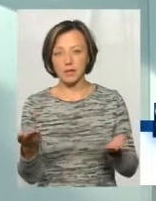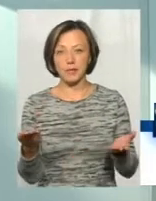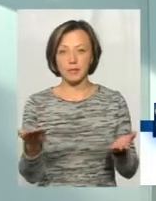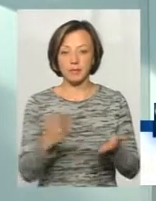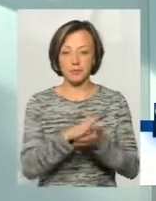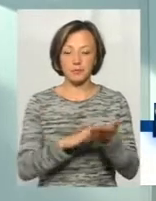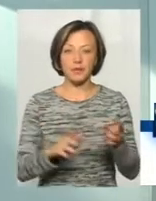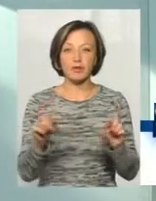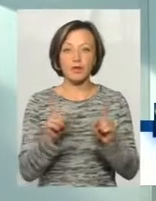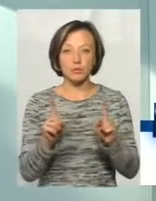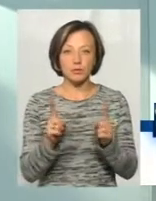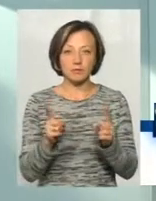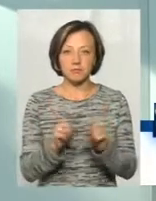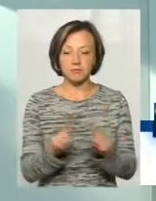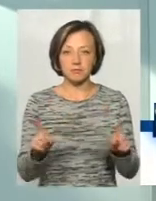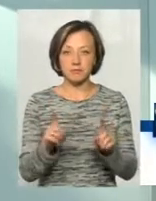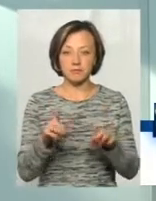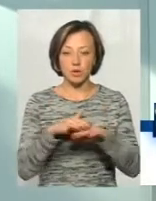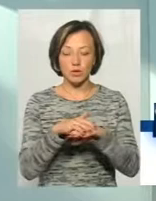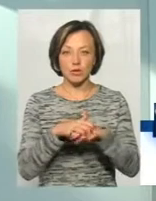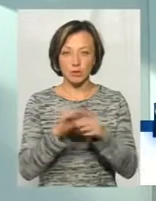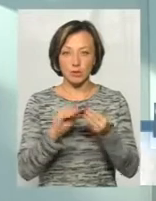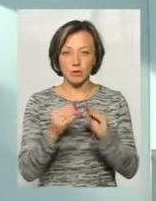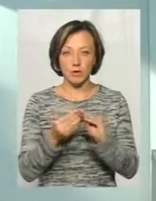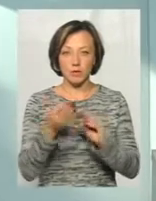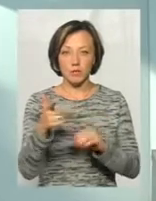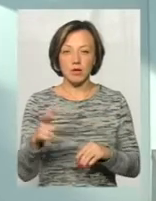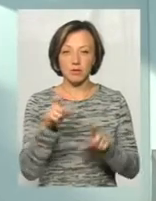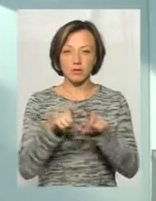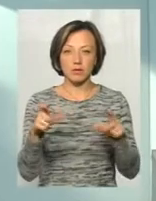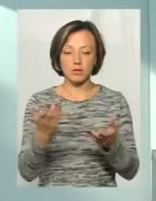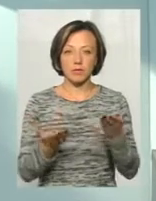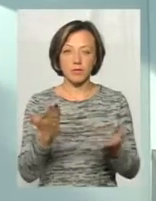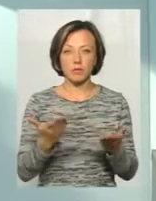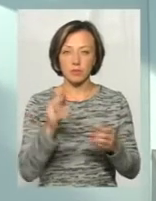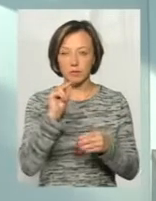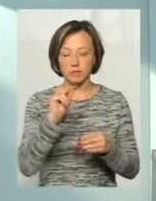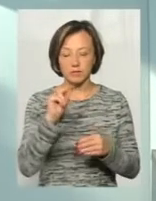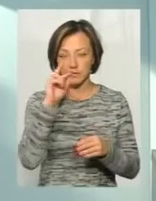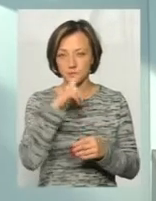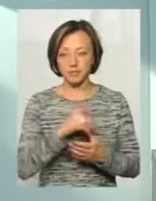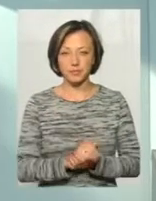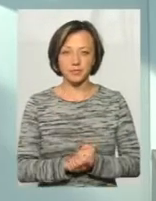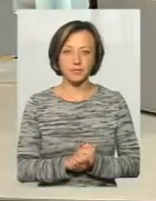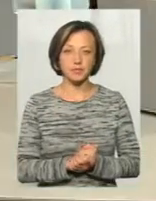так далі. Тобто щось там з розрахунками в газконторі, напевне, не порядок. Дякую, пане